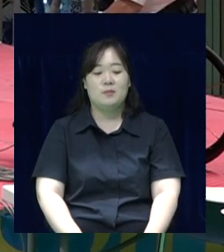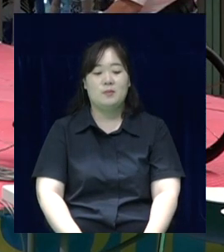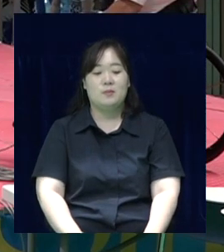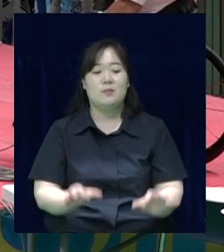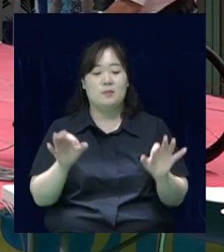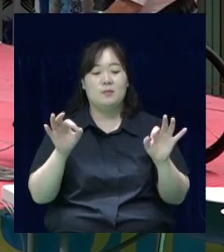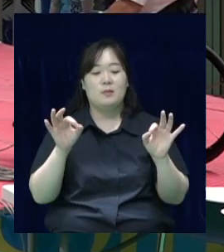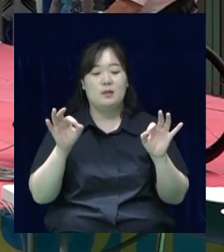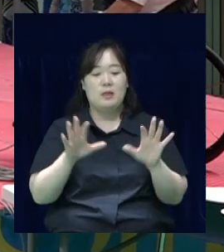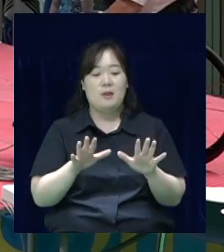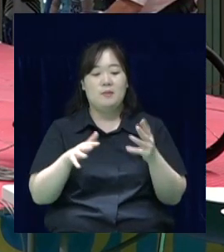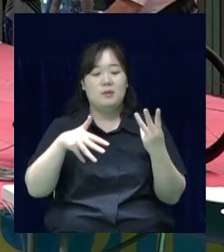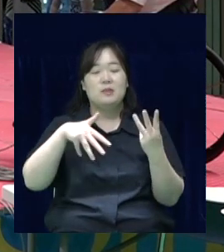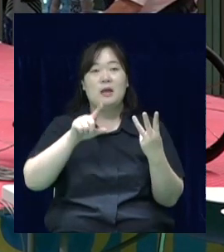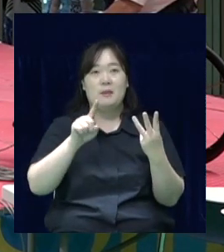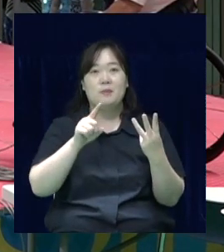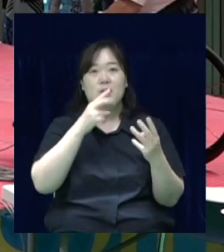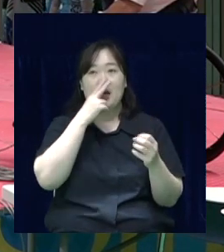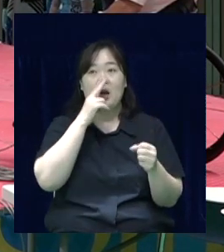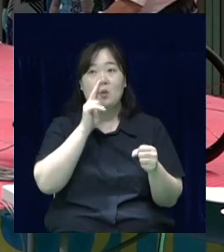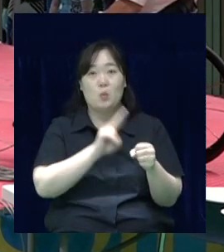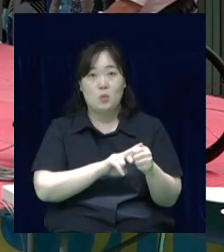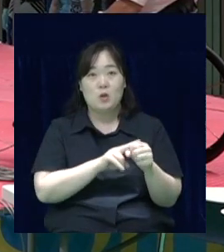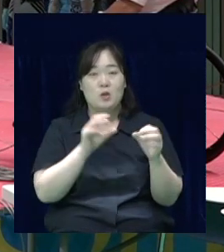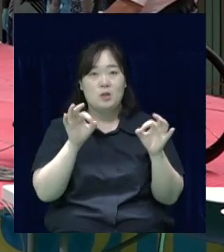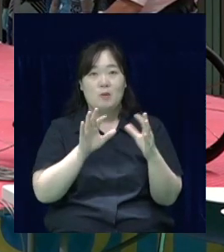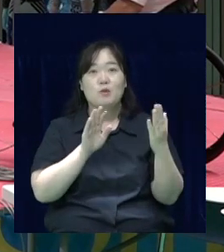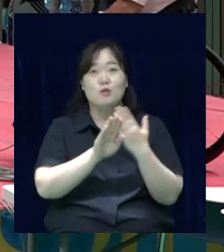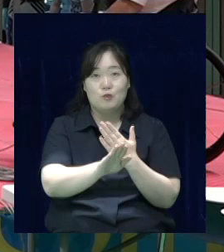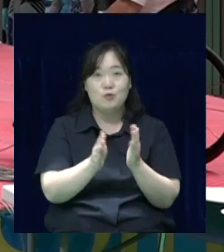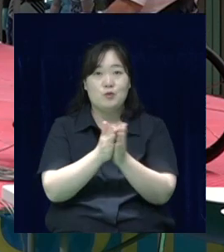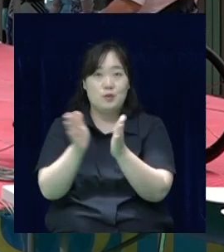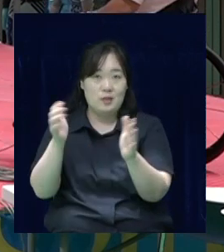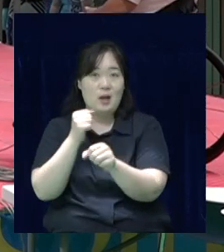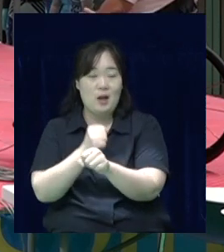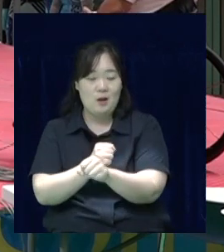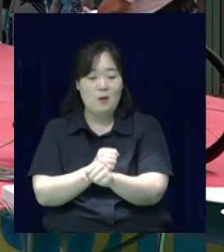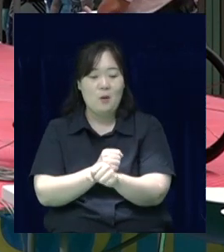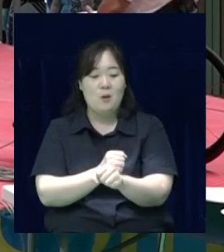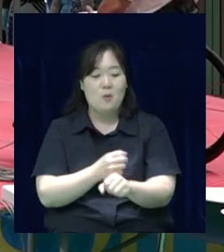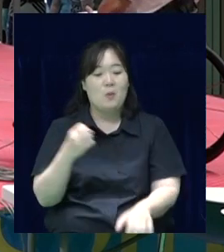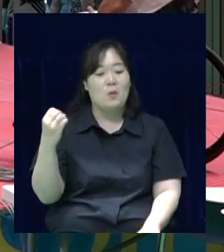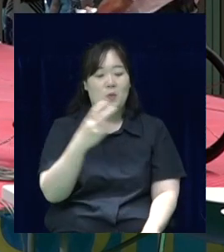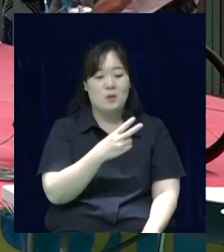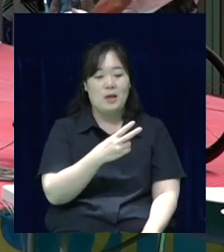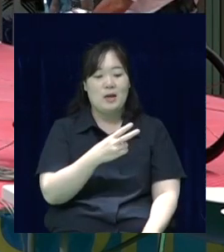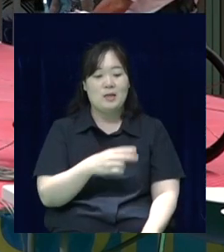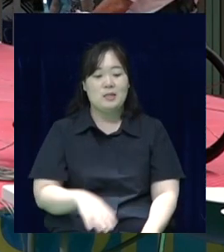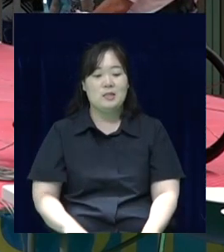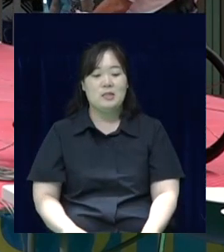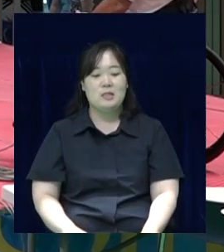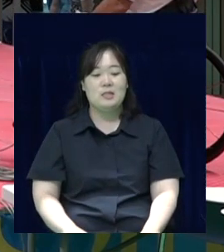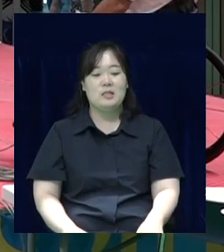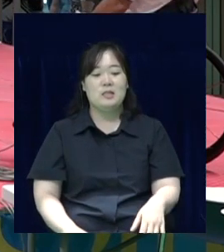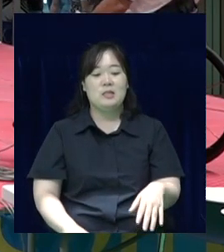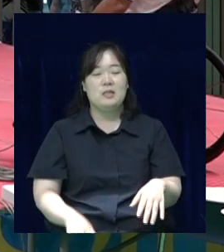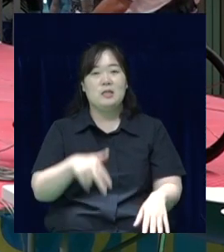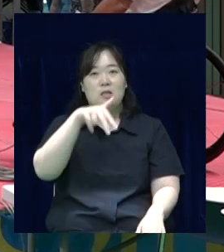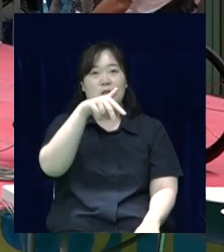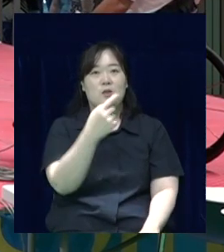잠시 일단은 3차 시도는 잠시 후에 좀 이어질 것 같고요. 예. 다시 선수의 시도